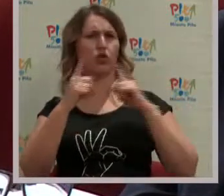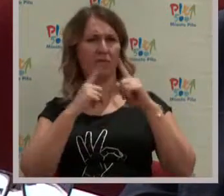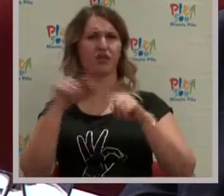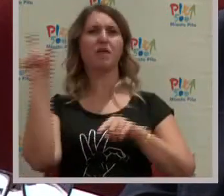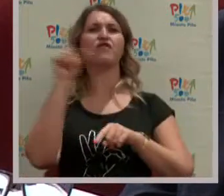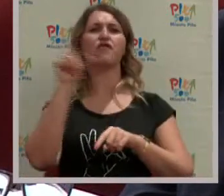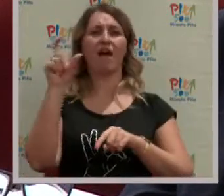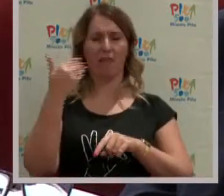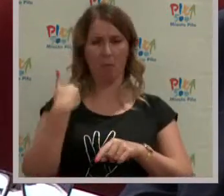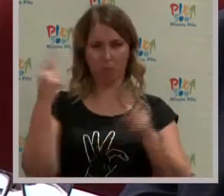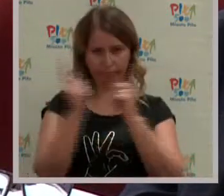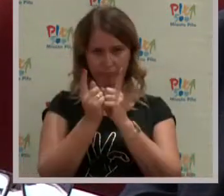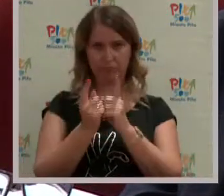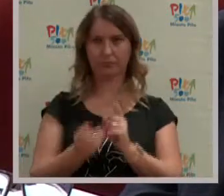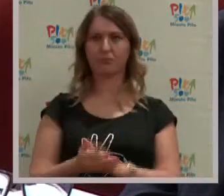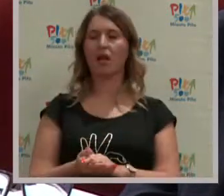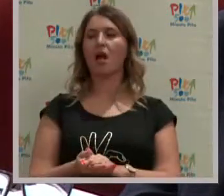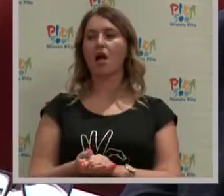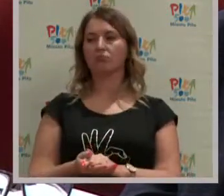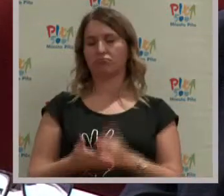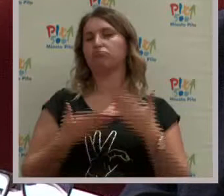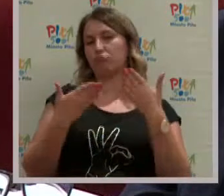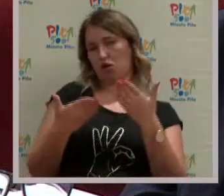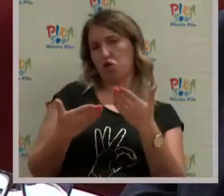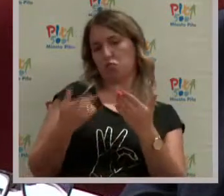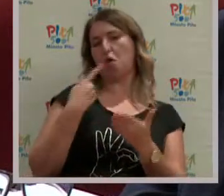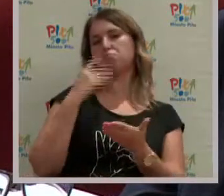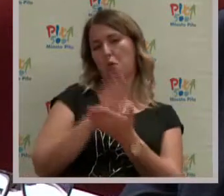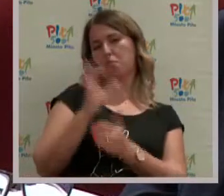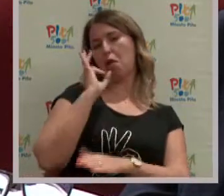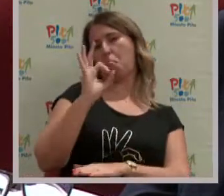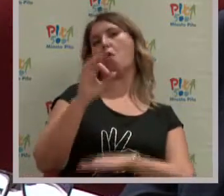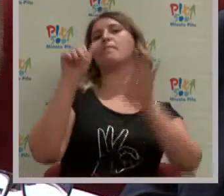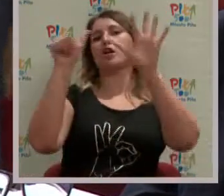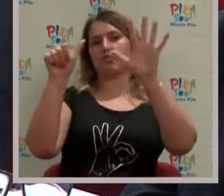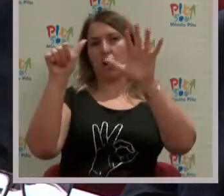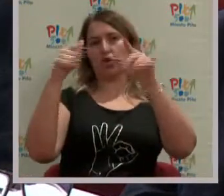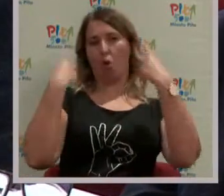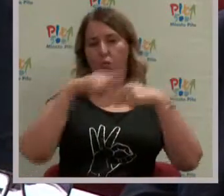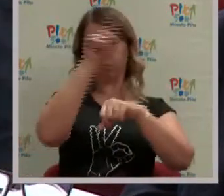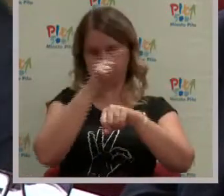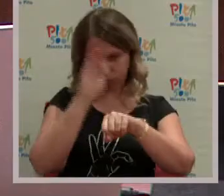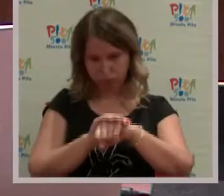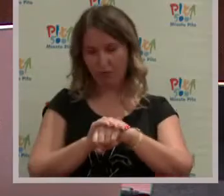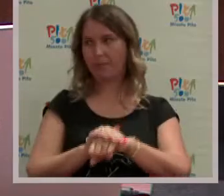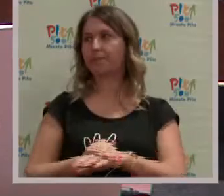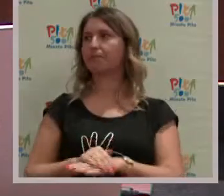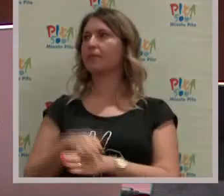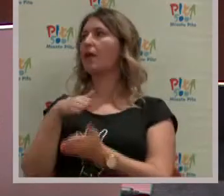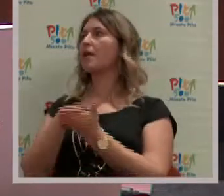czwartek projekt przeszedł pozytywnie sześcioma głosami za dziękuję uprzejmie dziękuję bardzo otwieram dyskusję